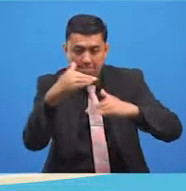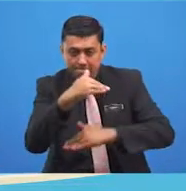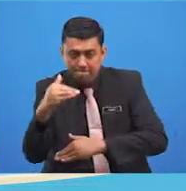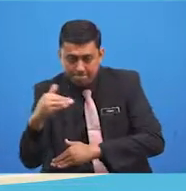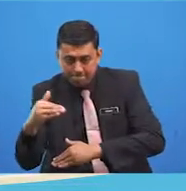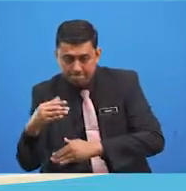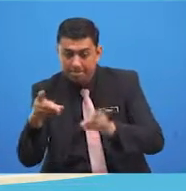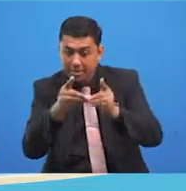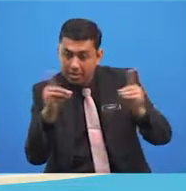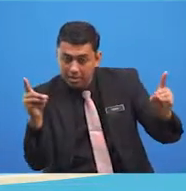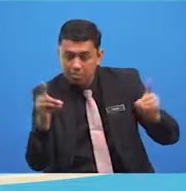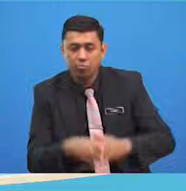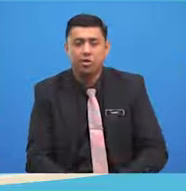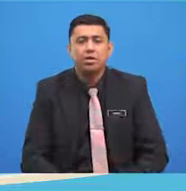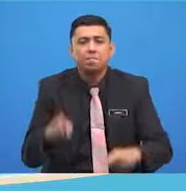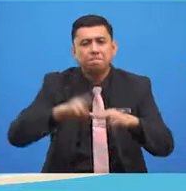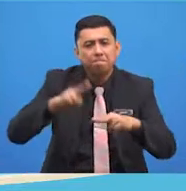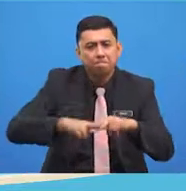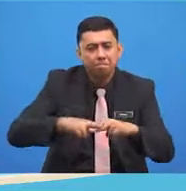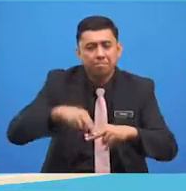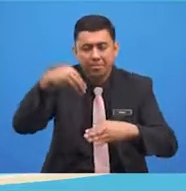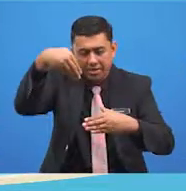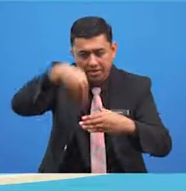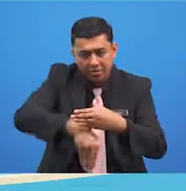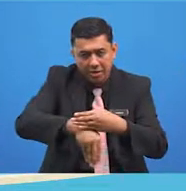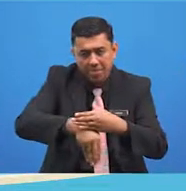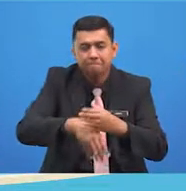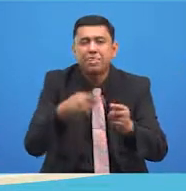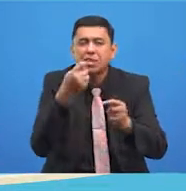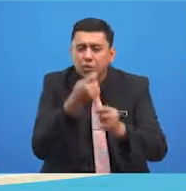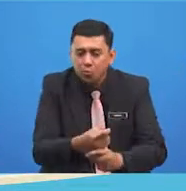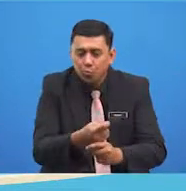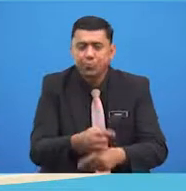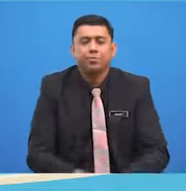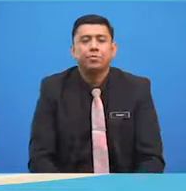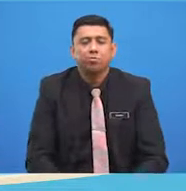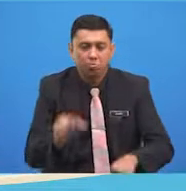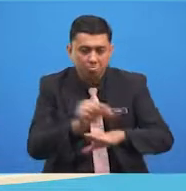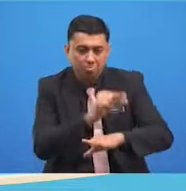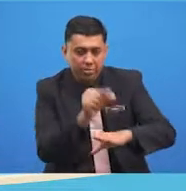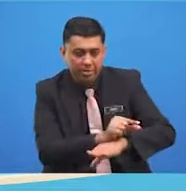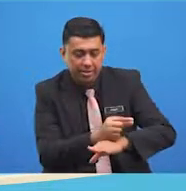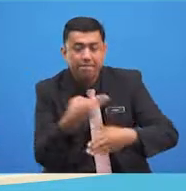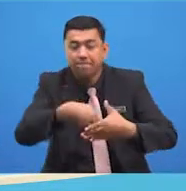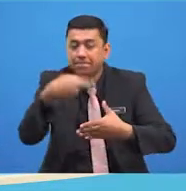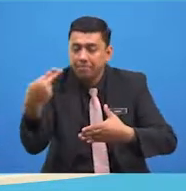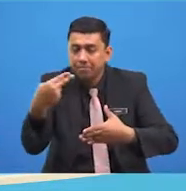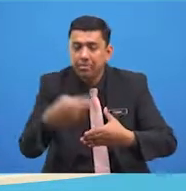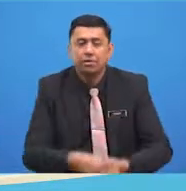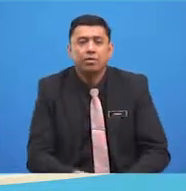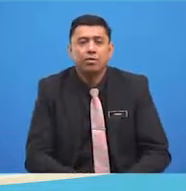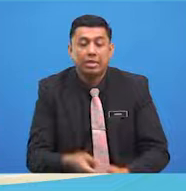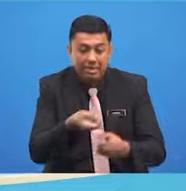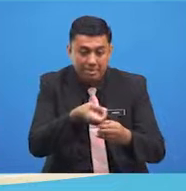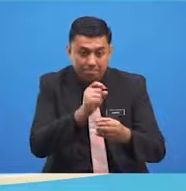mendata tetapi kedudukannya di kedalaman tertentu. Bauksit digunakan untuk penghasilan tin